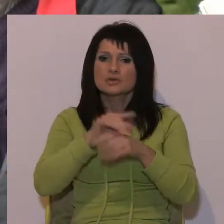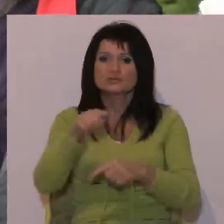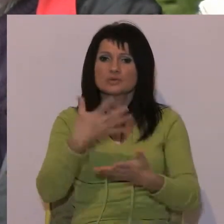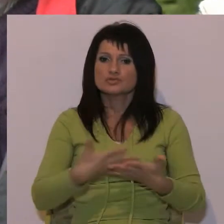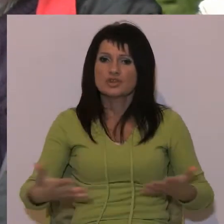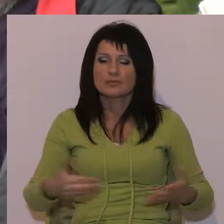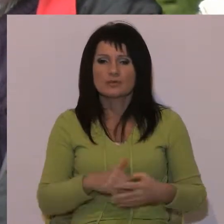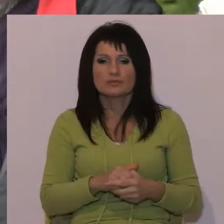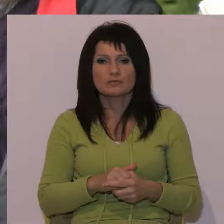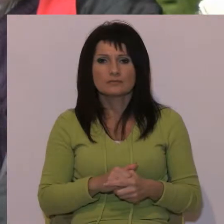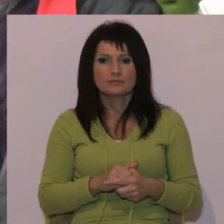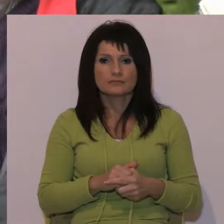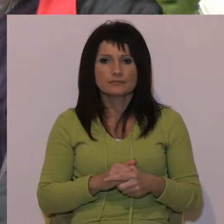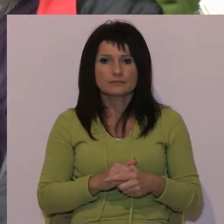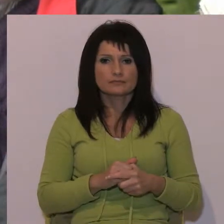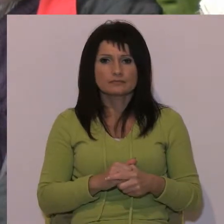ziemią?